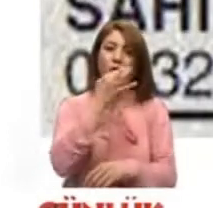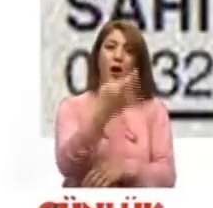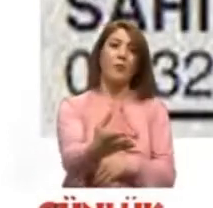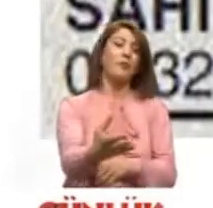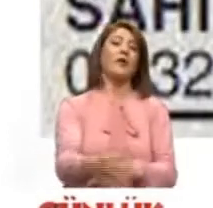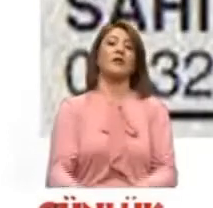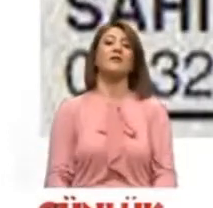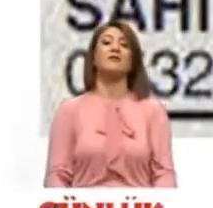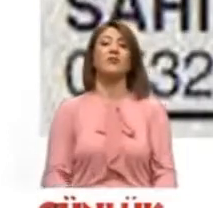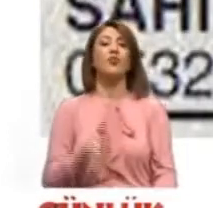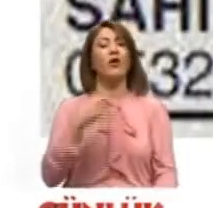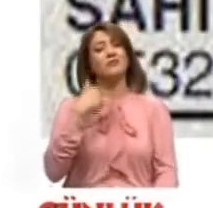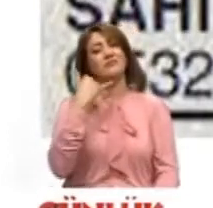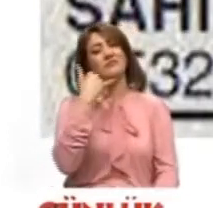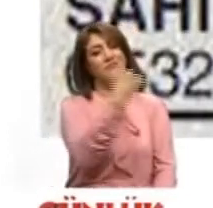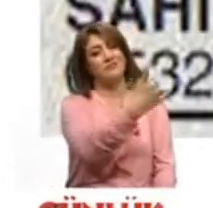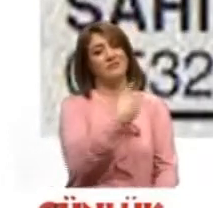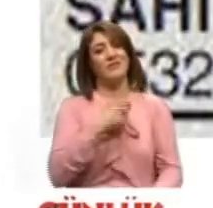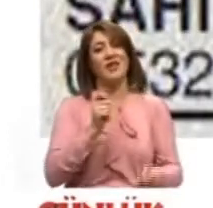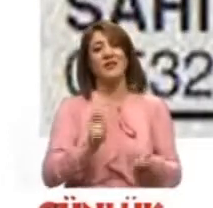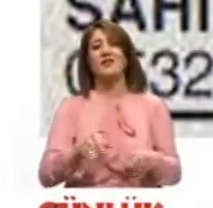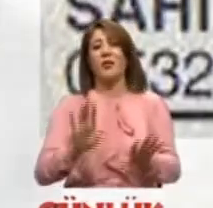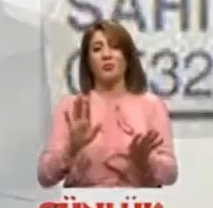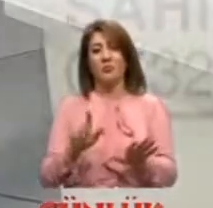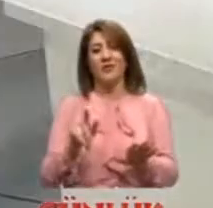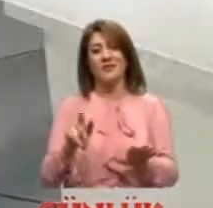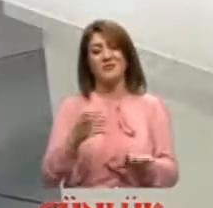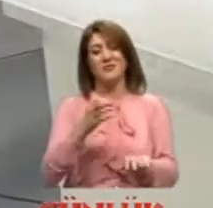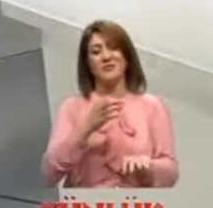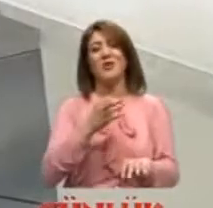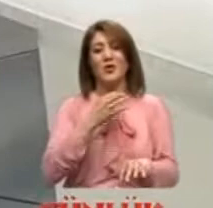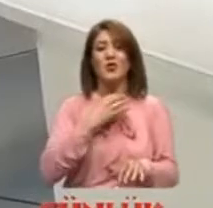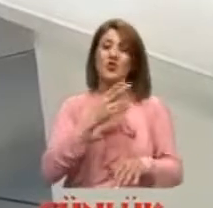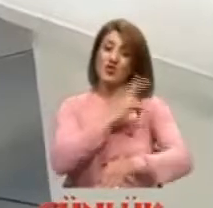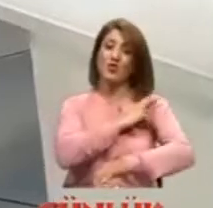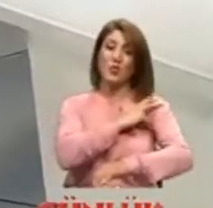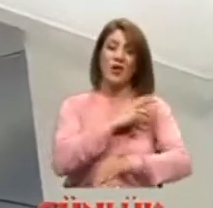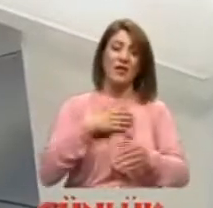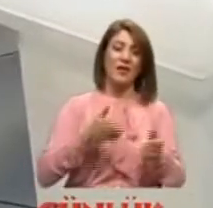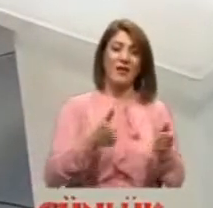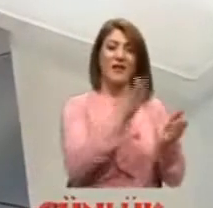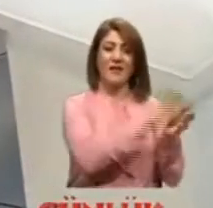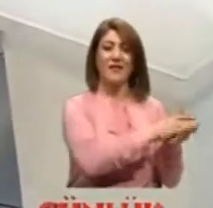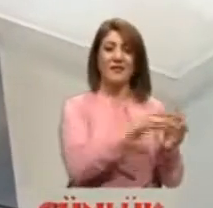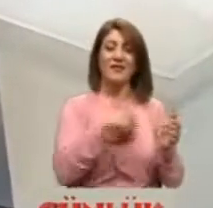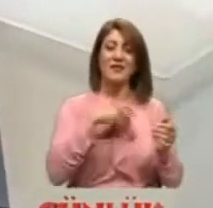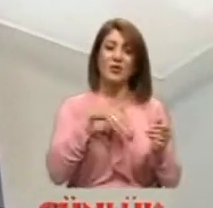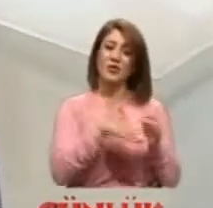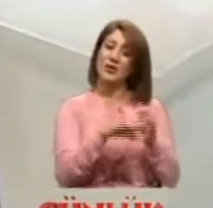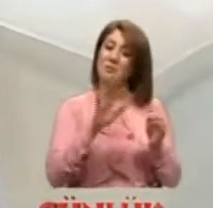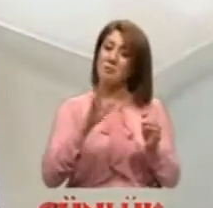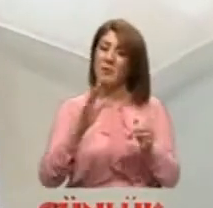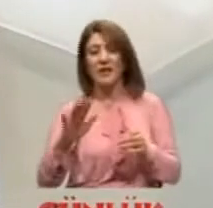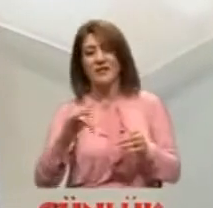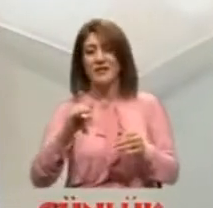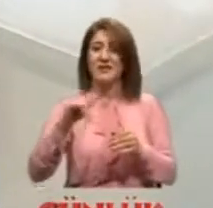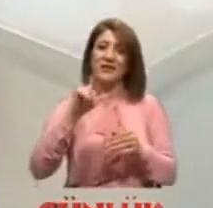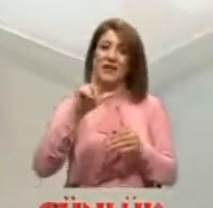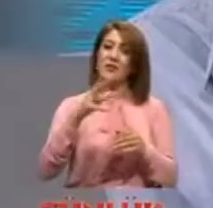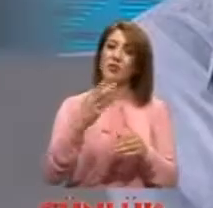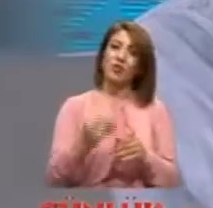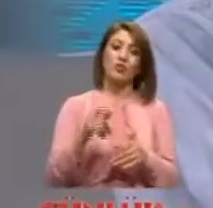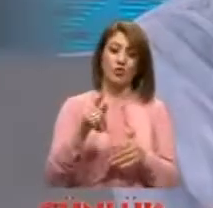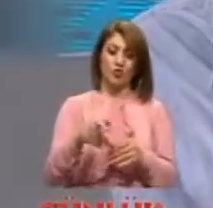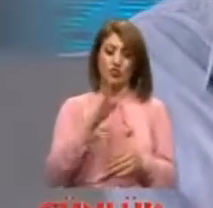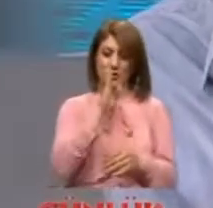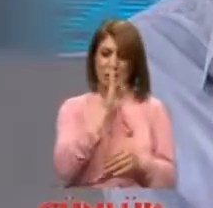aramadım. Aramadım. Bunu ileride ararım ama kaldır numarayı. Not aldım kenara koydum. lazım olur diye. Hani ciddi bir